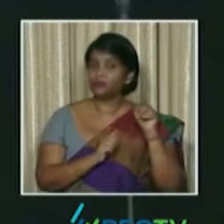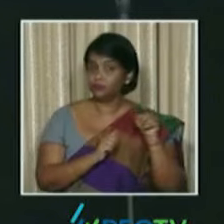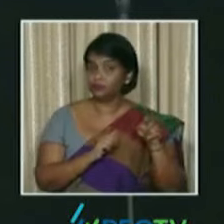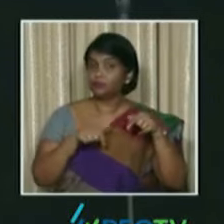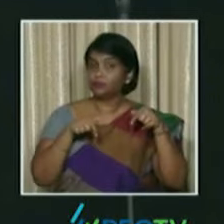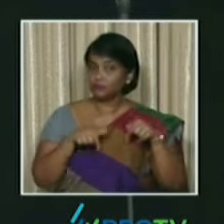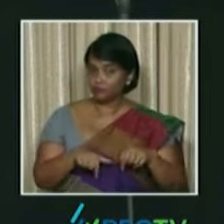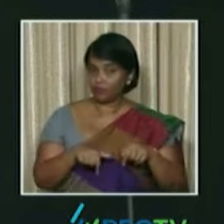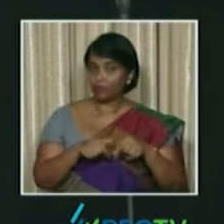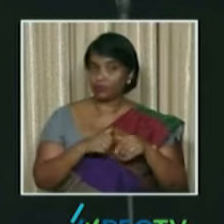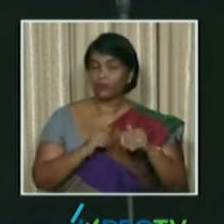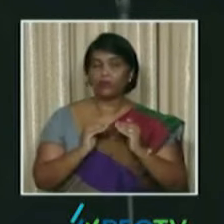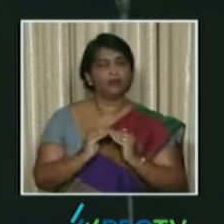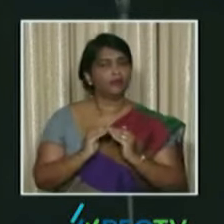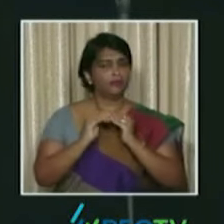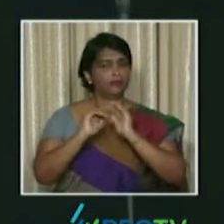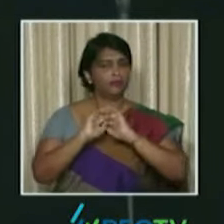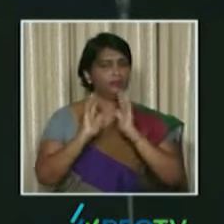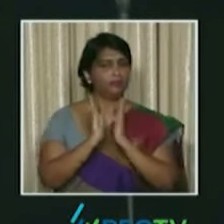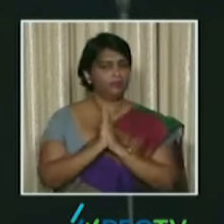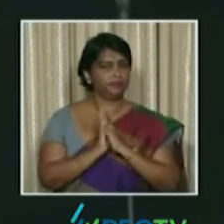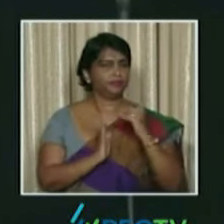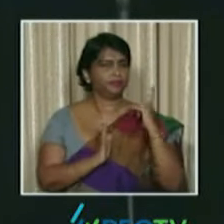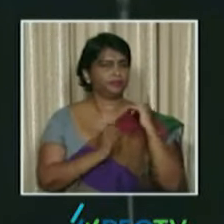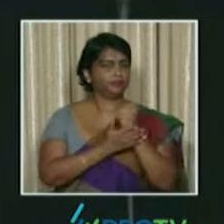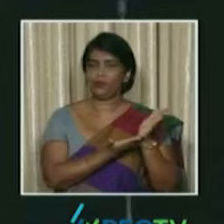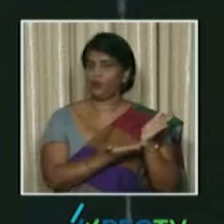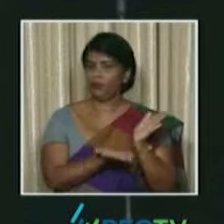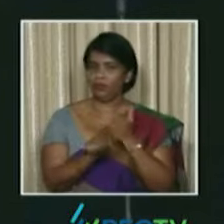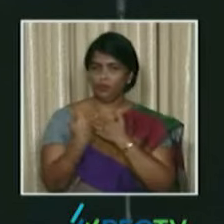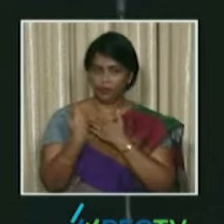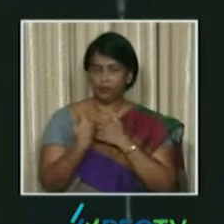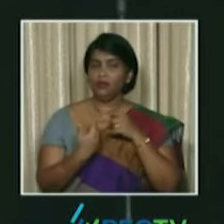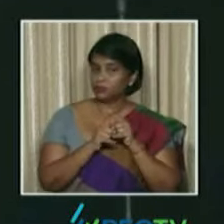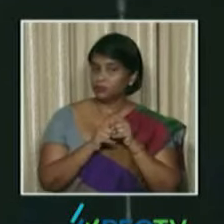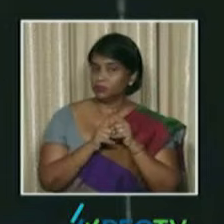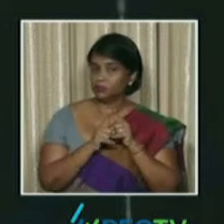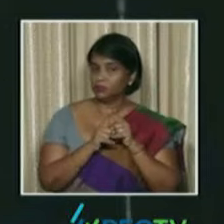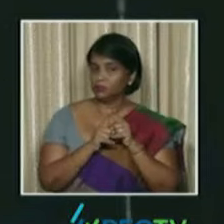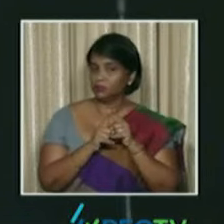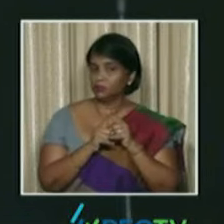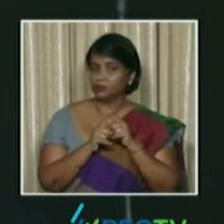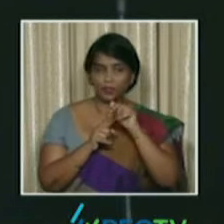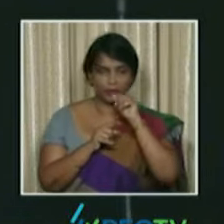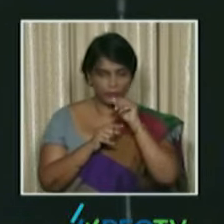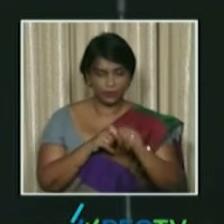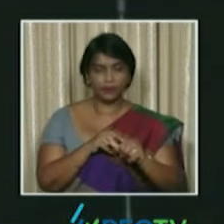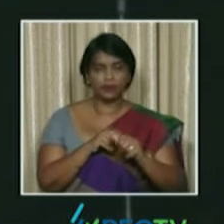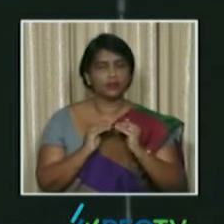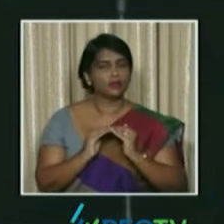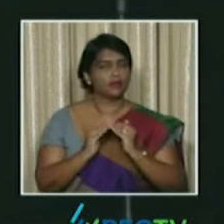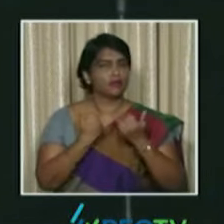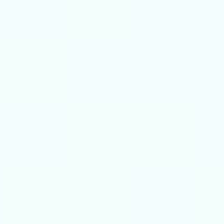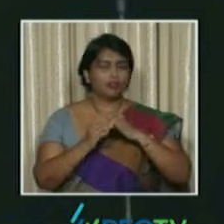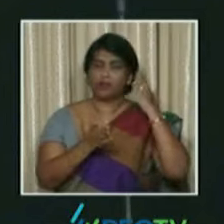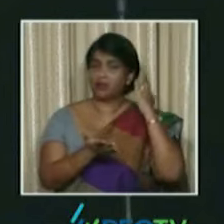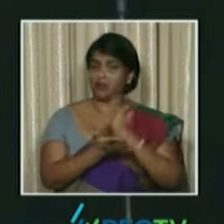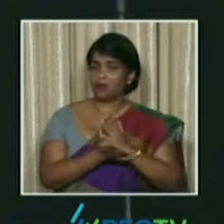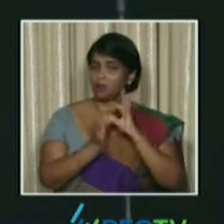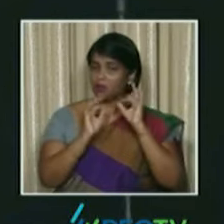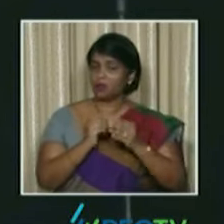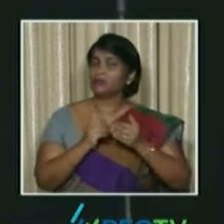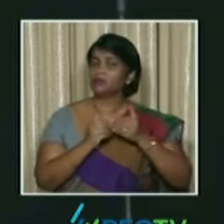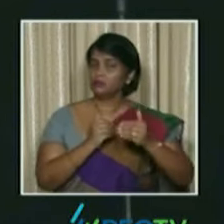අද වෙනකොට ඒ සංවර්ධන කටයුතු කරපු හමුදාව ඉවත් කළා තියෙනවා. මේ සම්බන්ධව ඇතරම මේ සංවර්ධන කටයුතු නතර නොකර